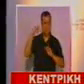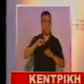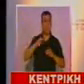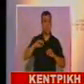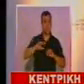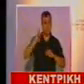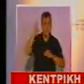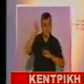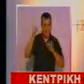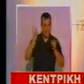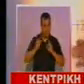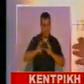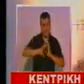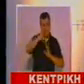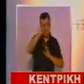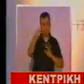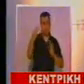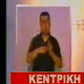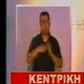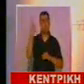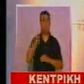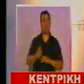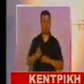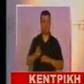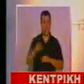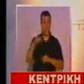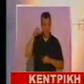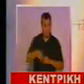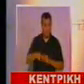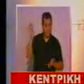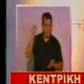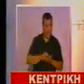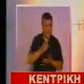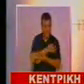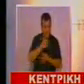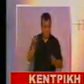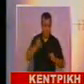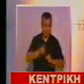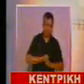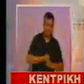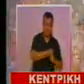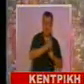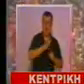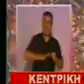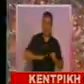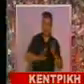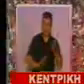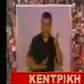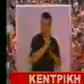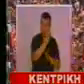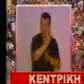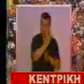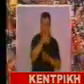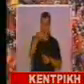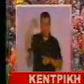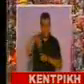2020. Γι' αυτό εμείς για άλλη μια φορά θα το πούμε. Φιλολαϊκή ανάπτυξη μέσα στην Ευρωπαϊκή Ένωση δεν